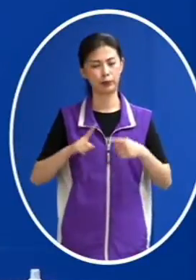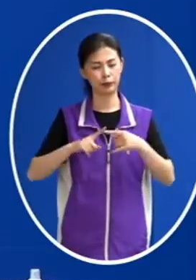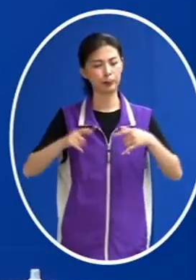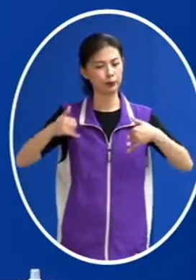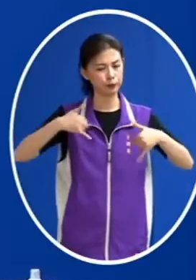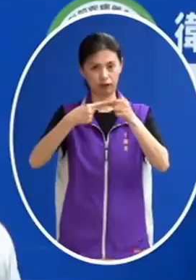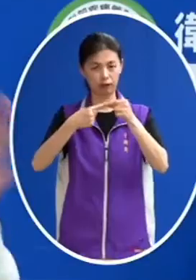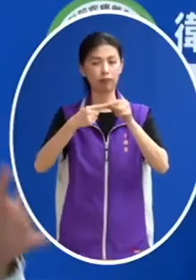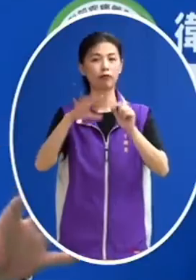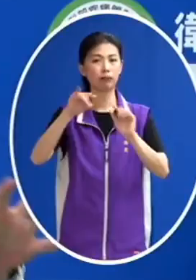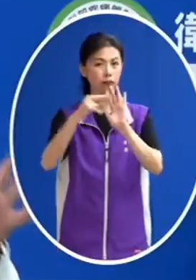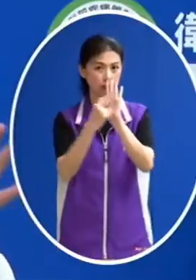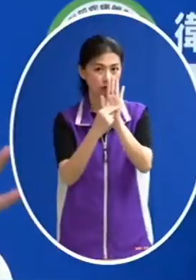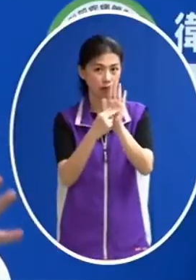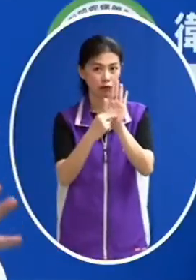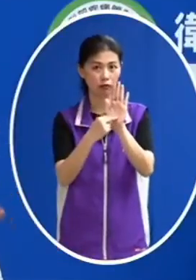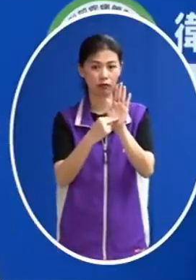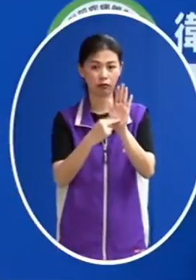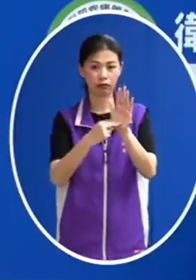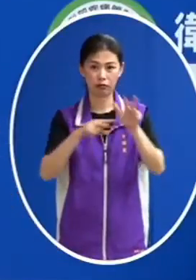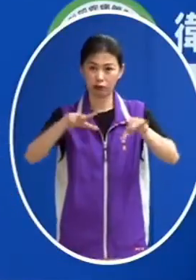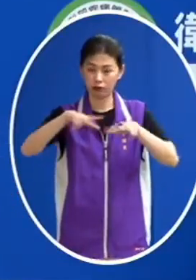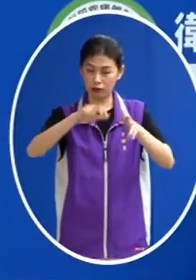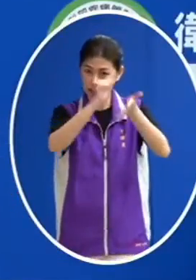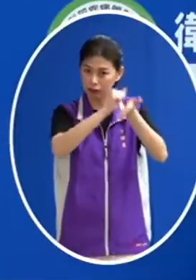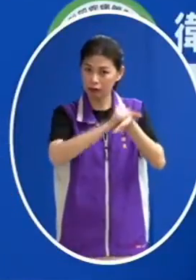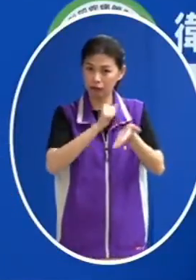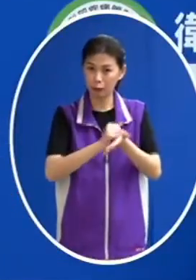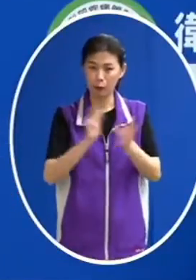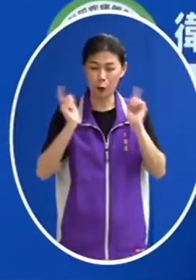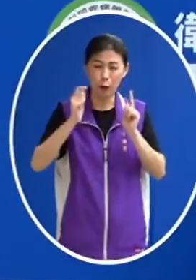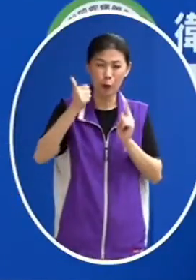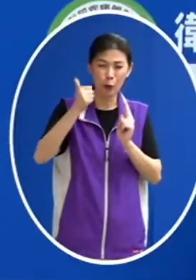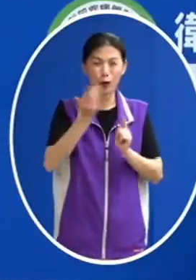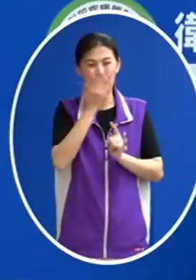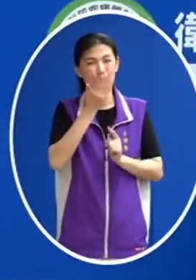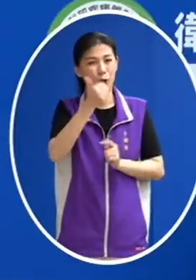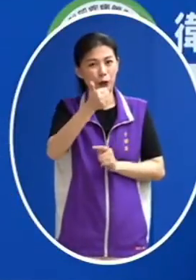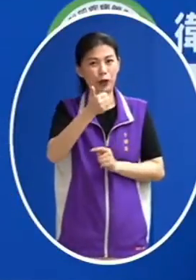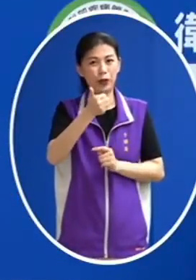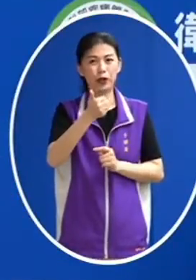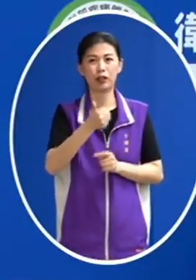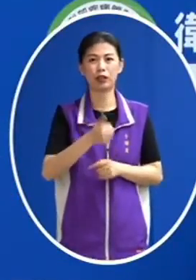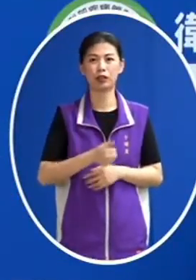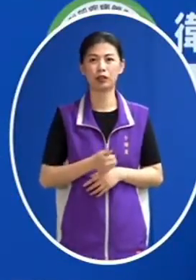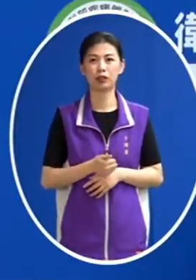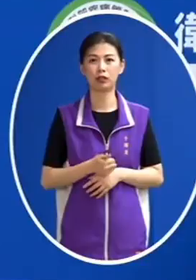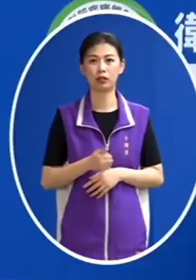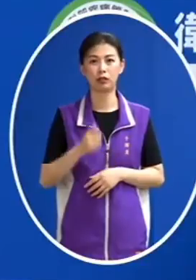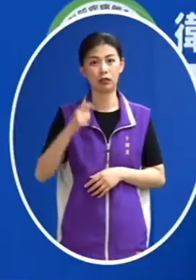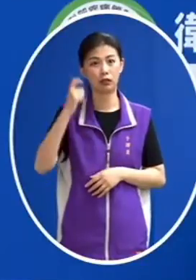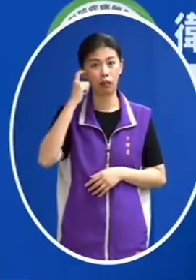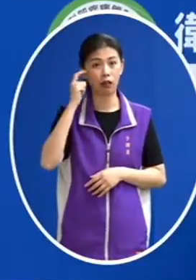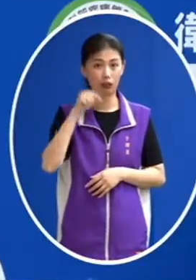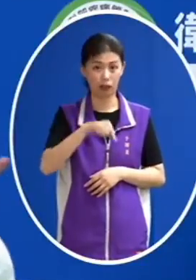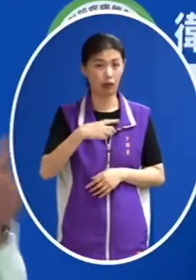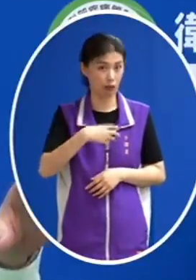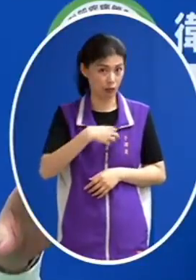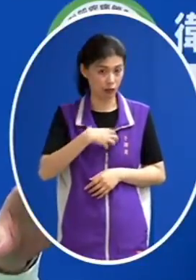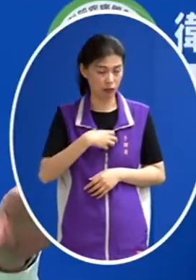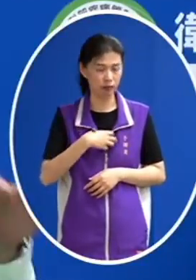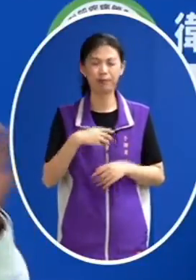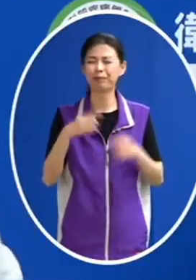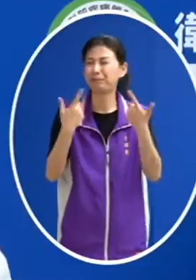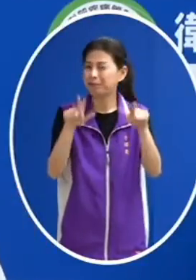人流的状况。 这些被标示出来是好玩、好吃、好看的地方，那并不表示它就是一个危险区